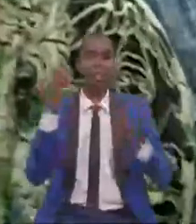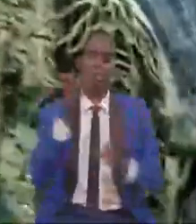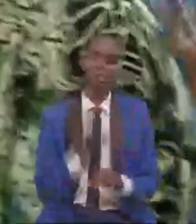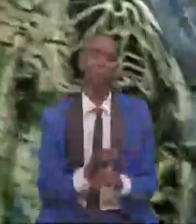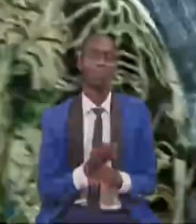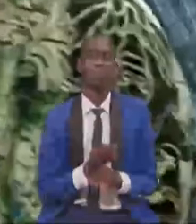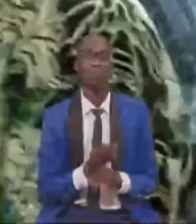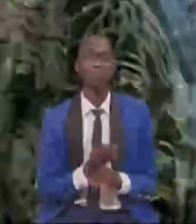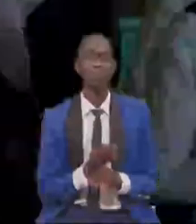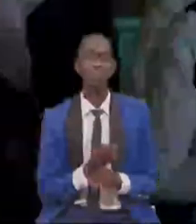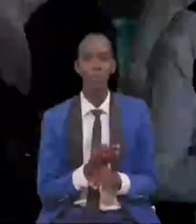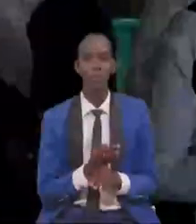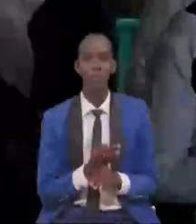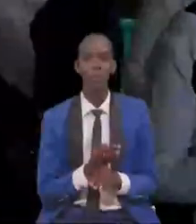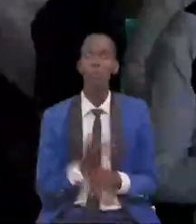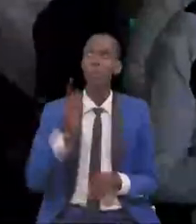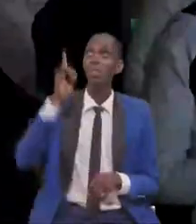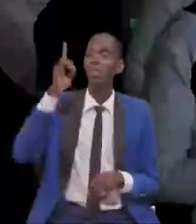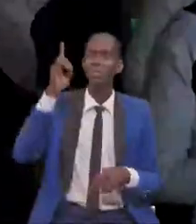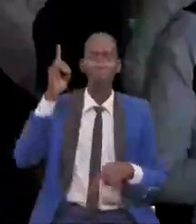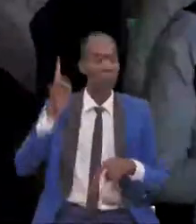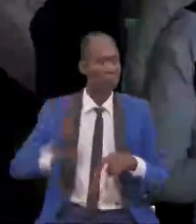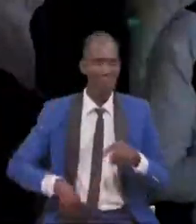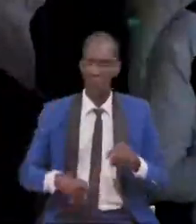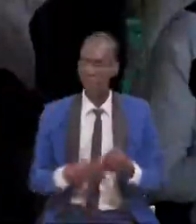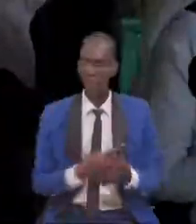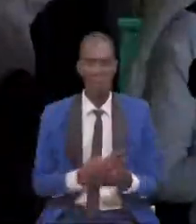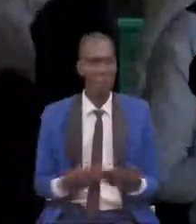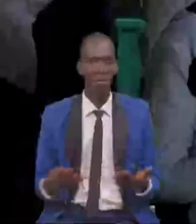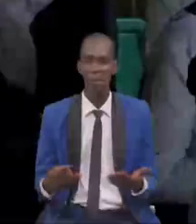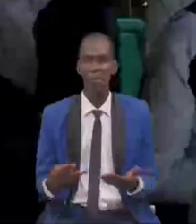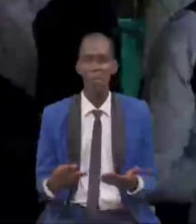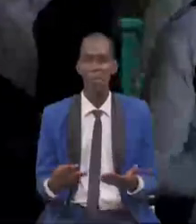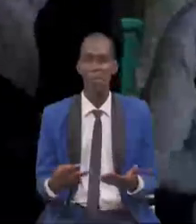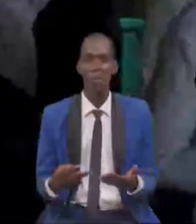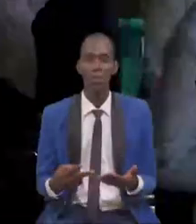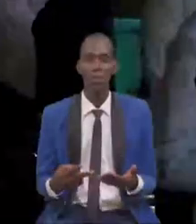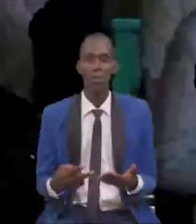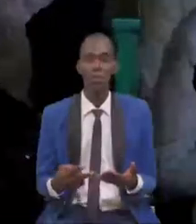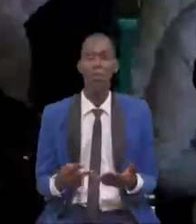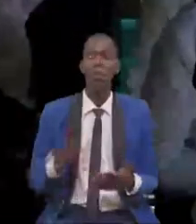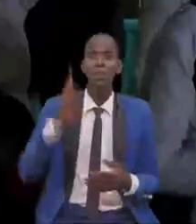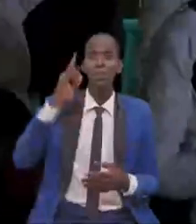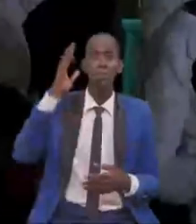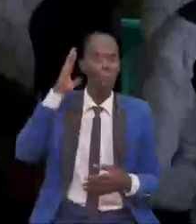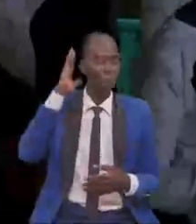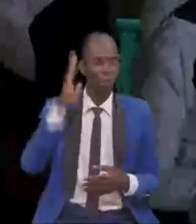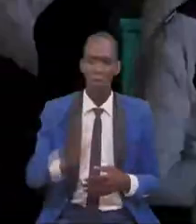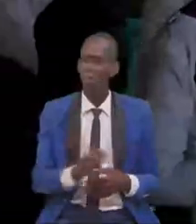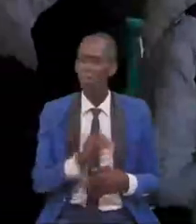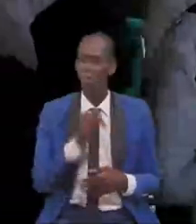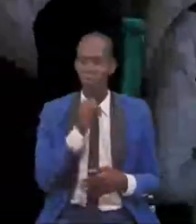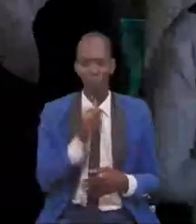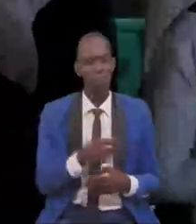Il ne peut jamais jouer. Le Seigneur ne va